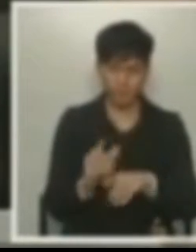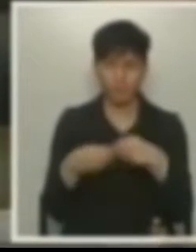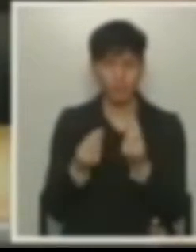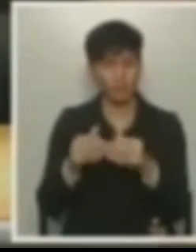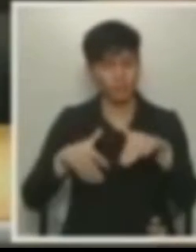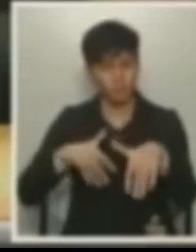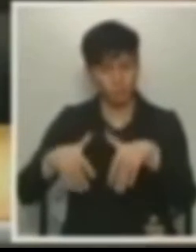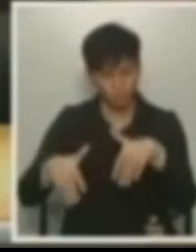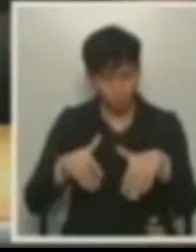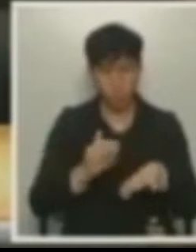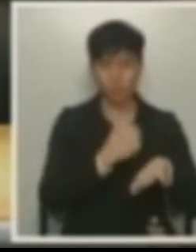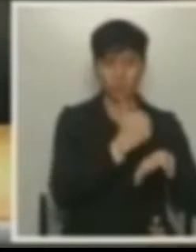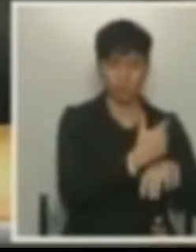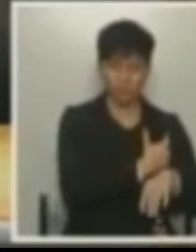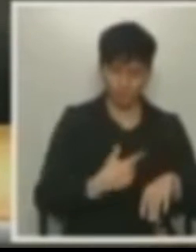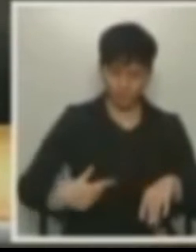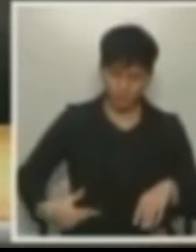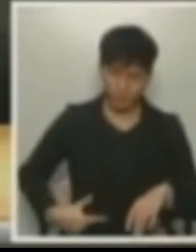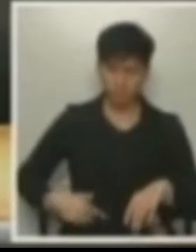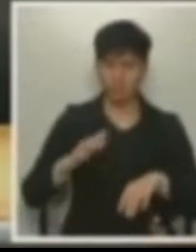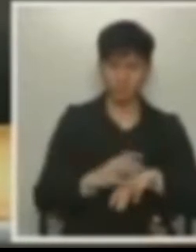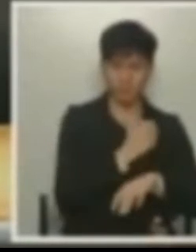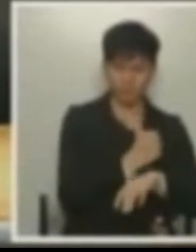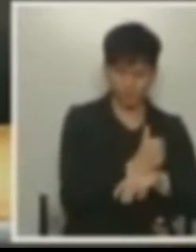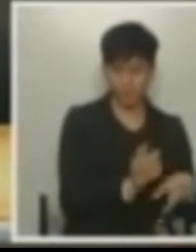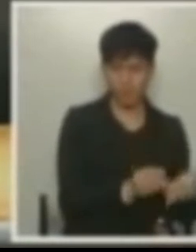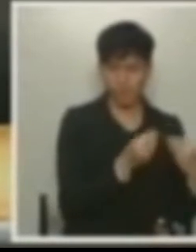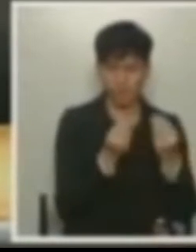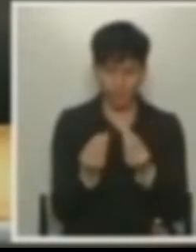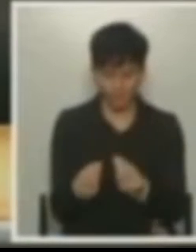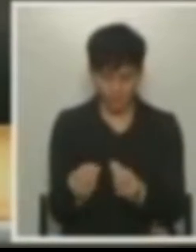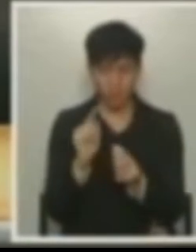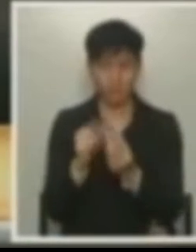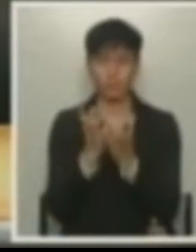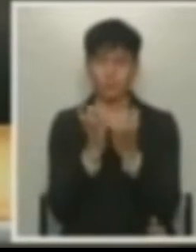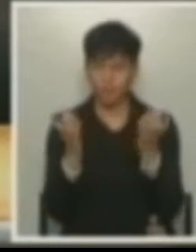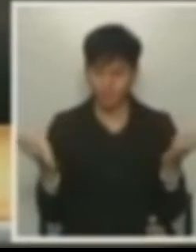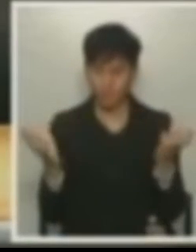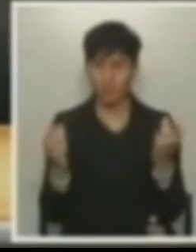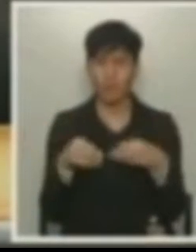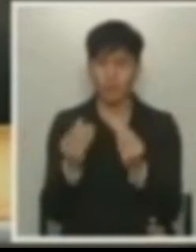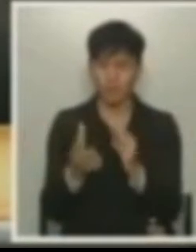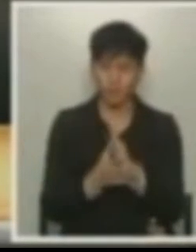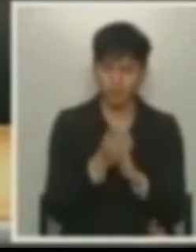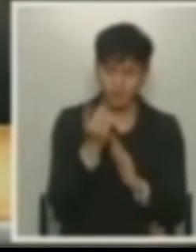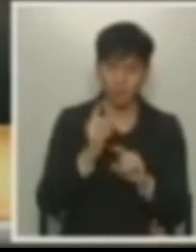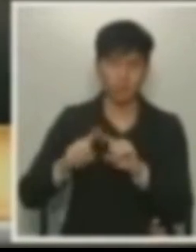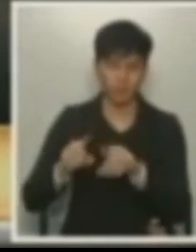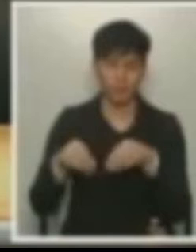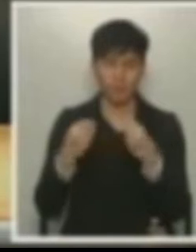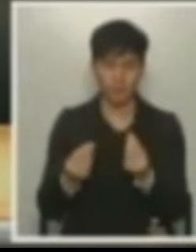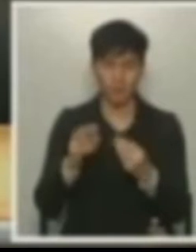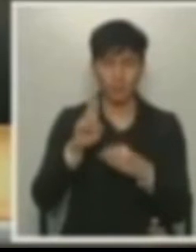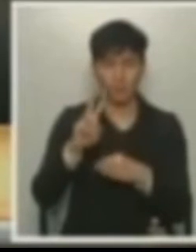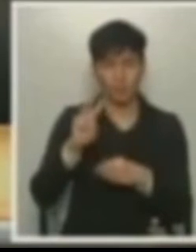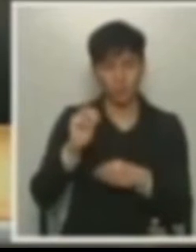พระมหากษัตริย์เป็นผู้ทรงใช้อำนาจนั้นผ่านทางรัฐสภาผ่านทางคณะรัฐมนตรีและผ่านทางศาล